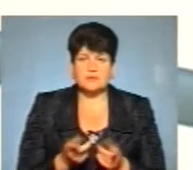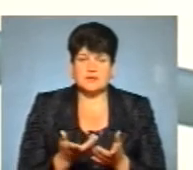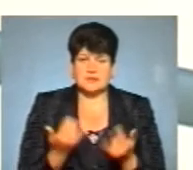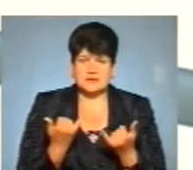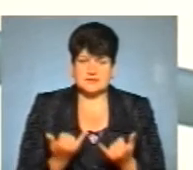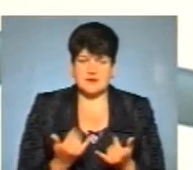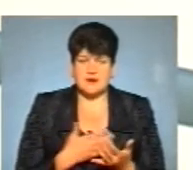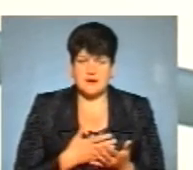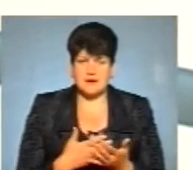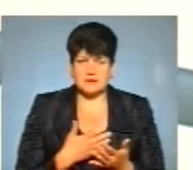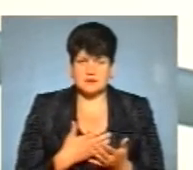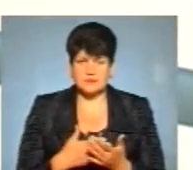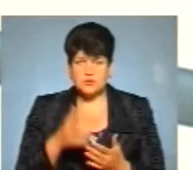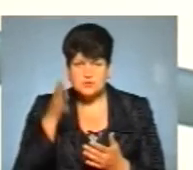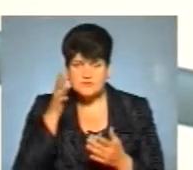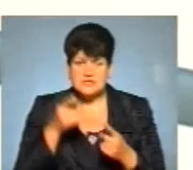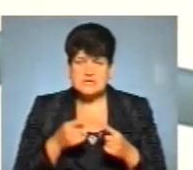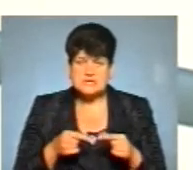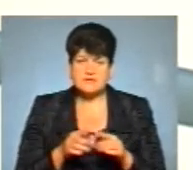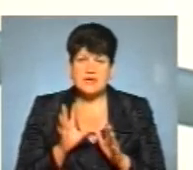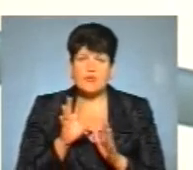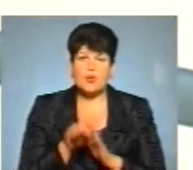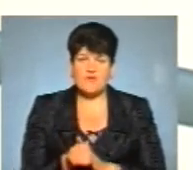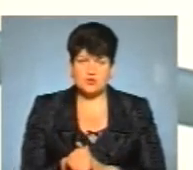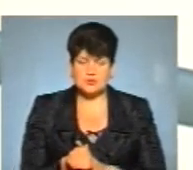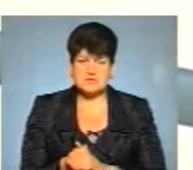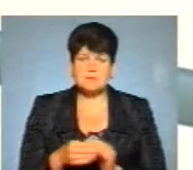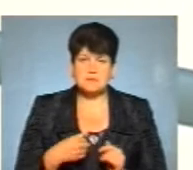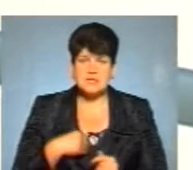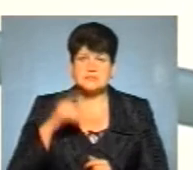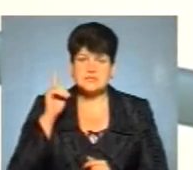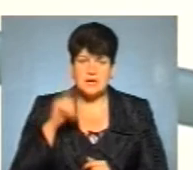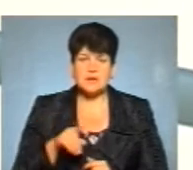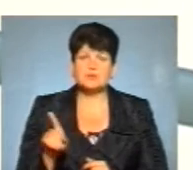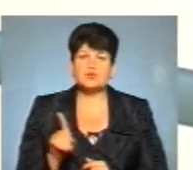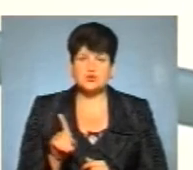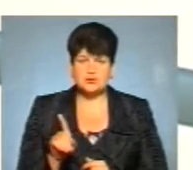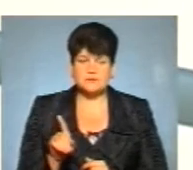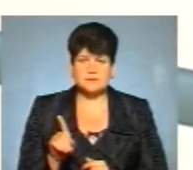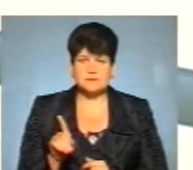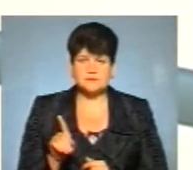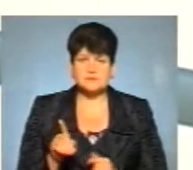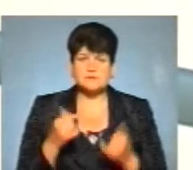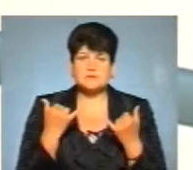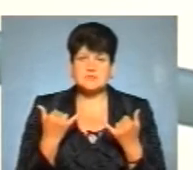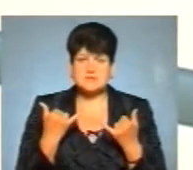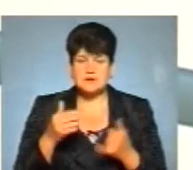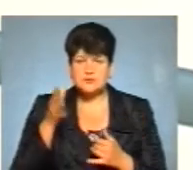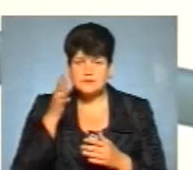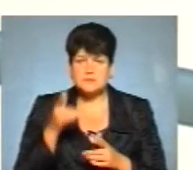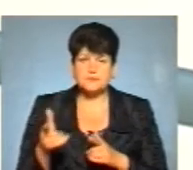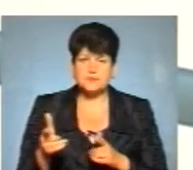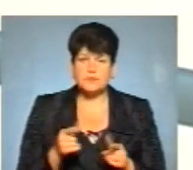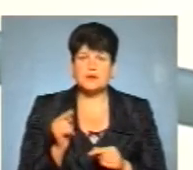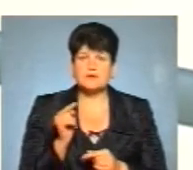зараз активно в освітній сфері впроваджуються. Ми знаємо, що зараз освіта готова до